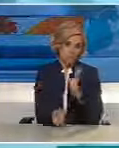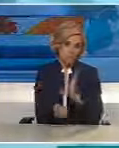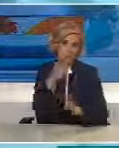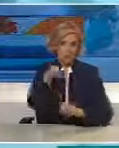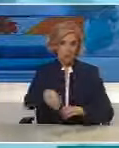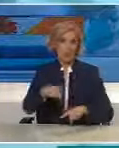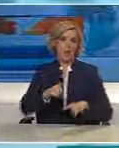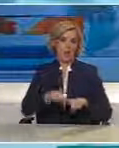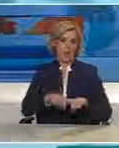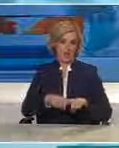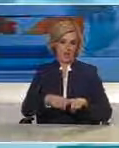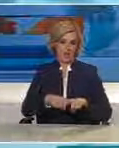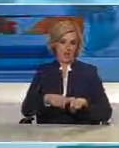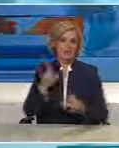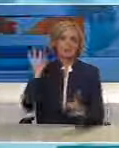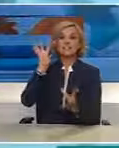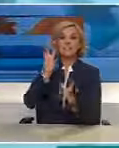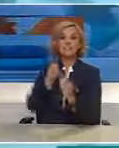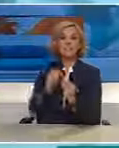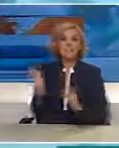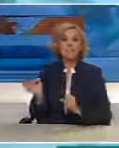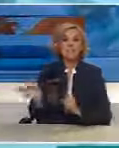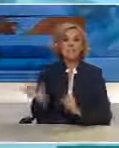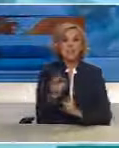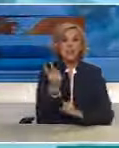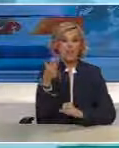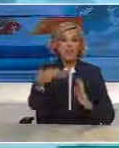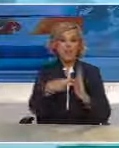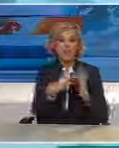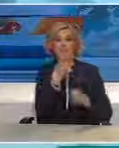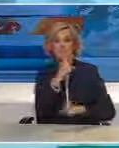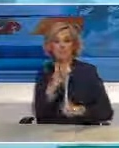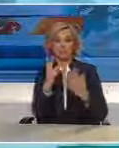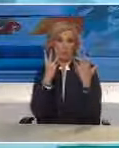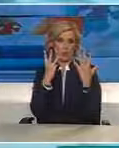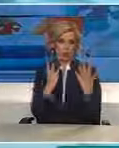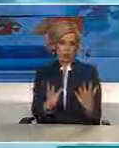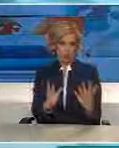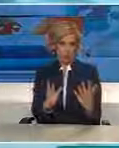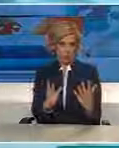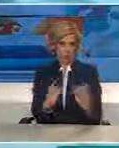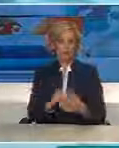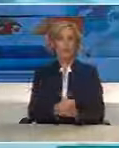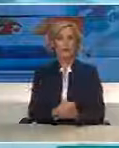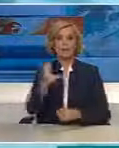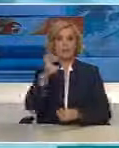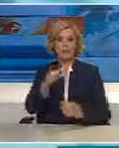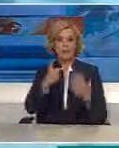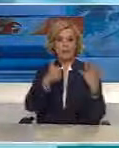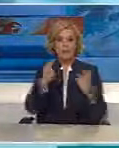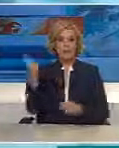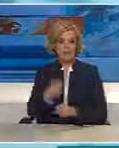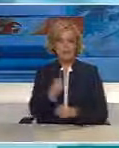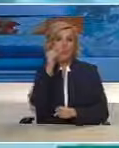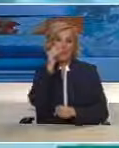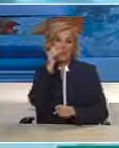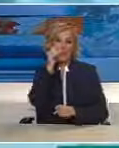χώρα μας. Ο συνολικός αριθμός των κρουσμάτων είναι 2.408, εκ των οποίων το 56% αφορά άνδρες.